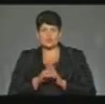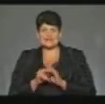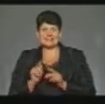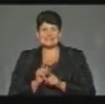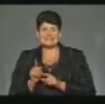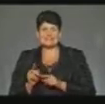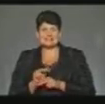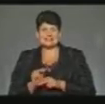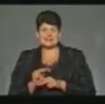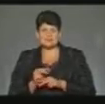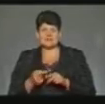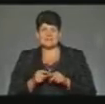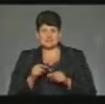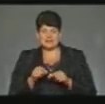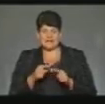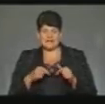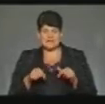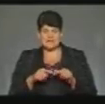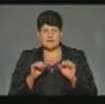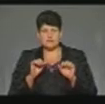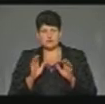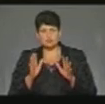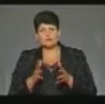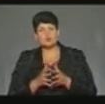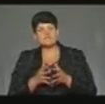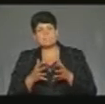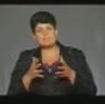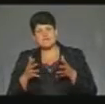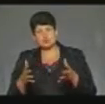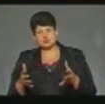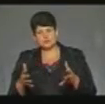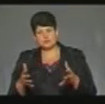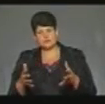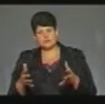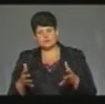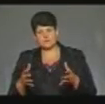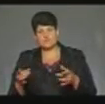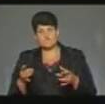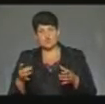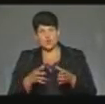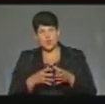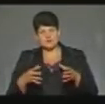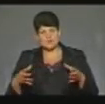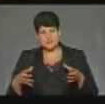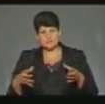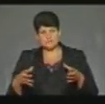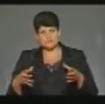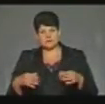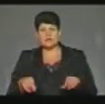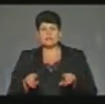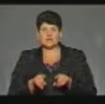корективи в дане кільце, може, будемо його збільшувати. В в розмірі. От,